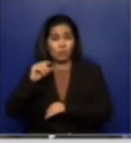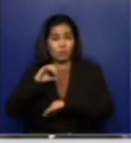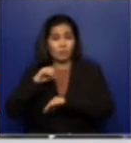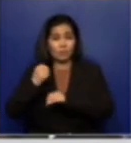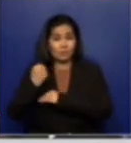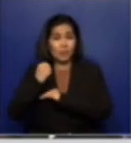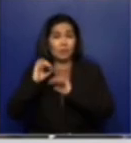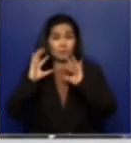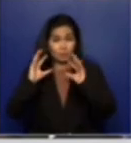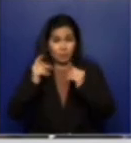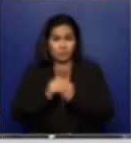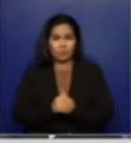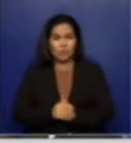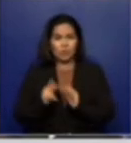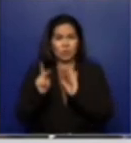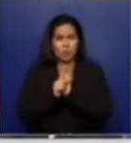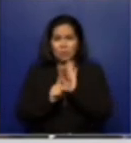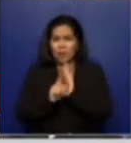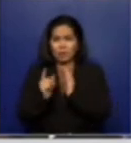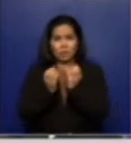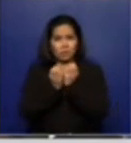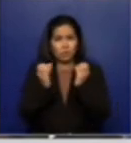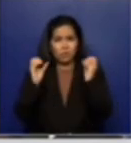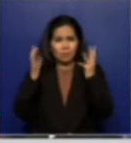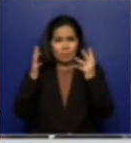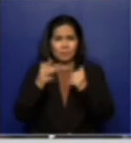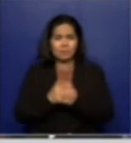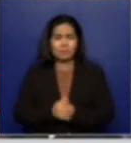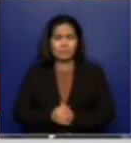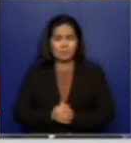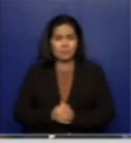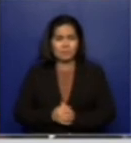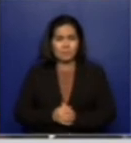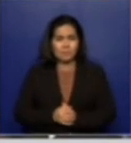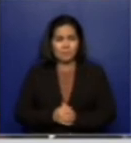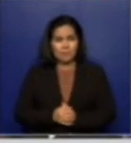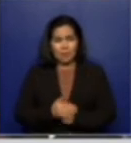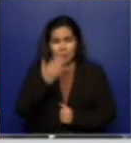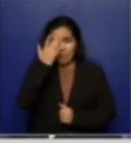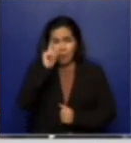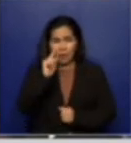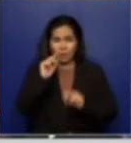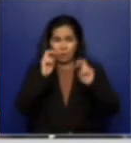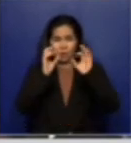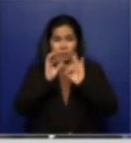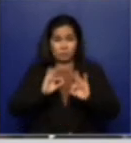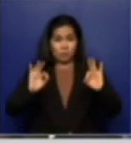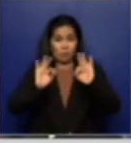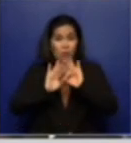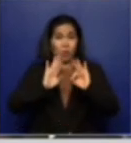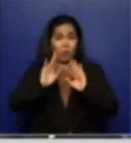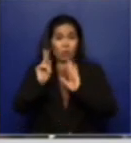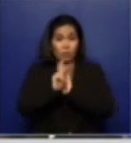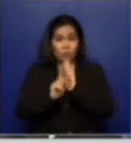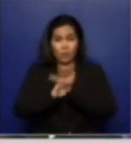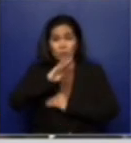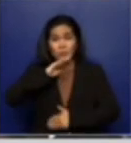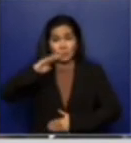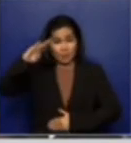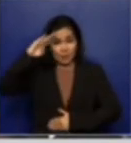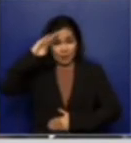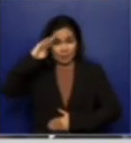ฎหมายนี้ขัดหลักนิติธรรมอย่างยิ่งเพราะว่าสาระสำคัญคือกำหนดให้นายทหารที่ครองย